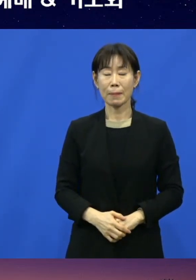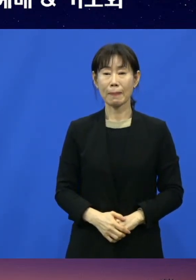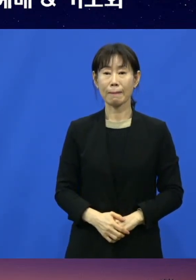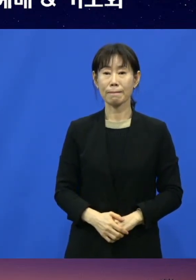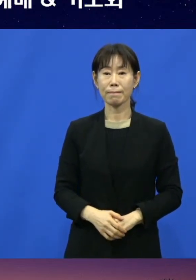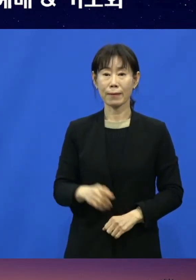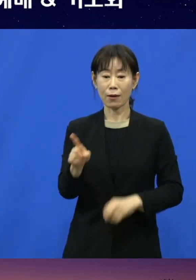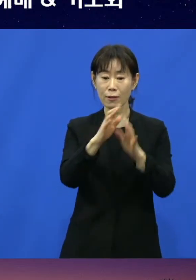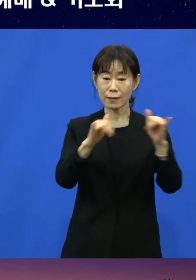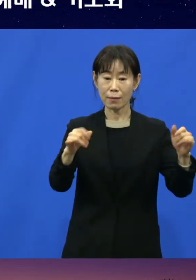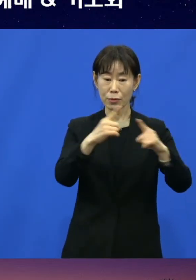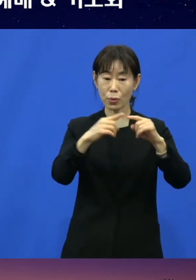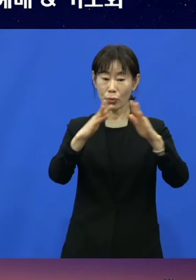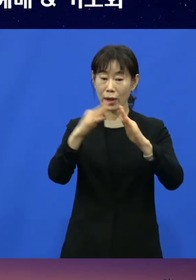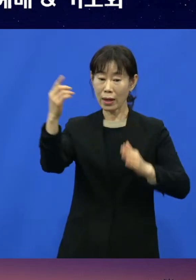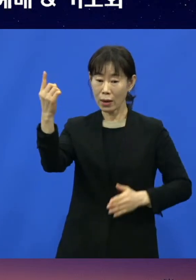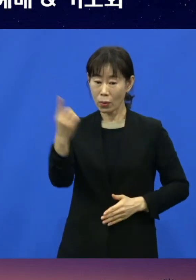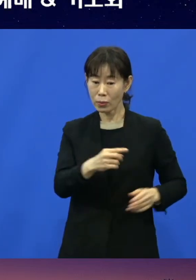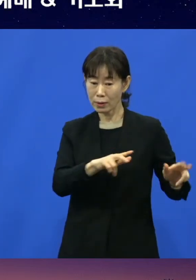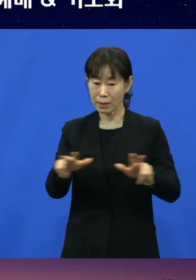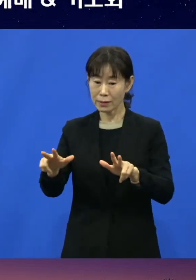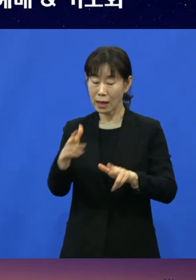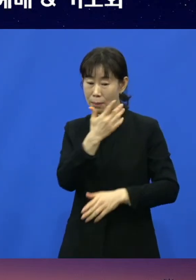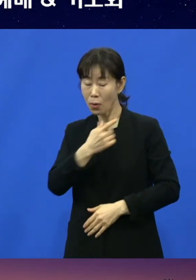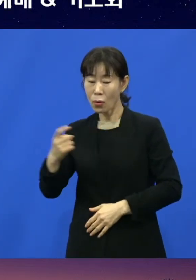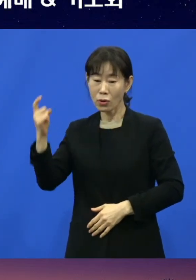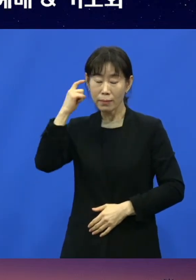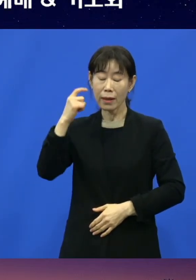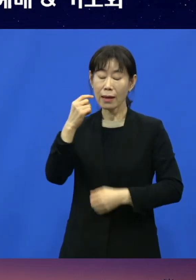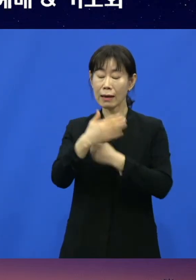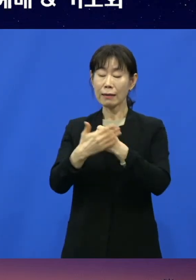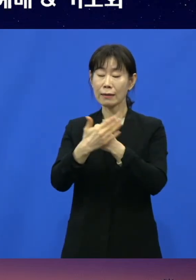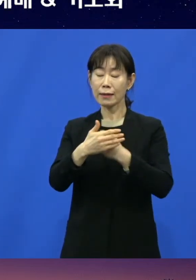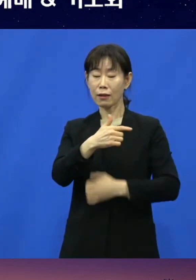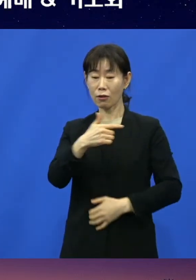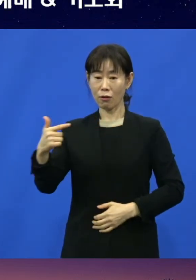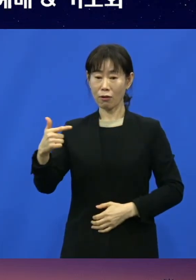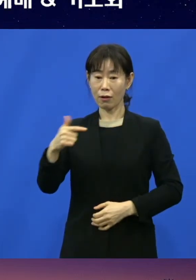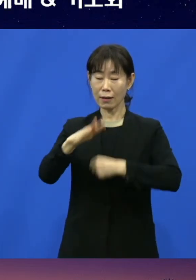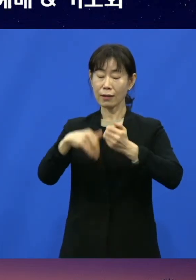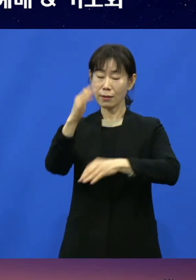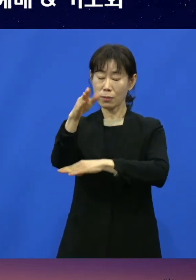어떤 분은 교회 나오자마자 복음을 듣고 반응합니다. 말씀을 듣는데 귀가 번쩍 열리는 거죠.